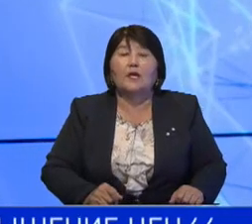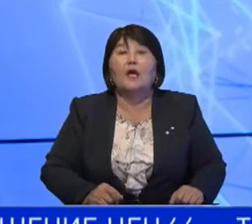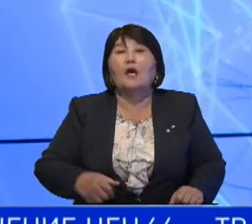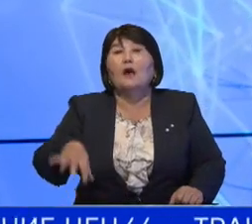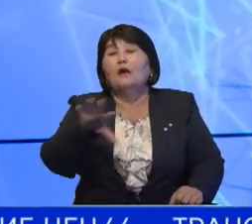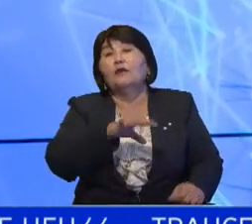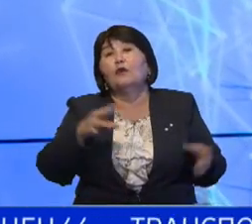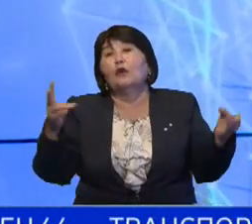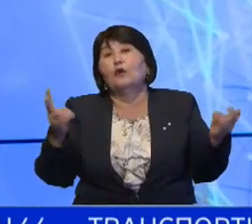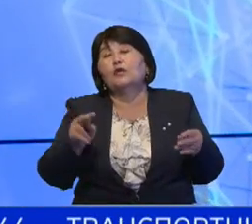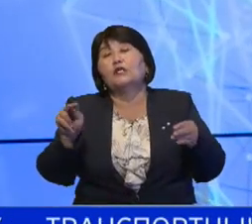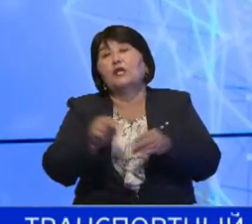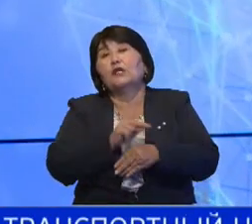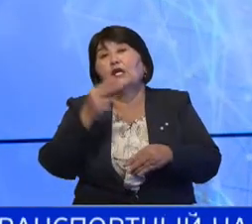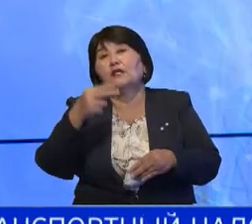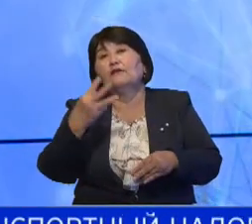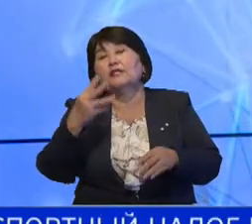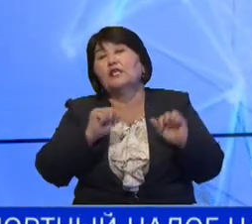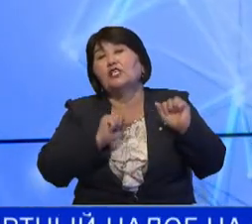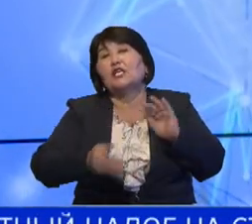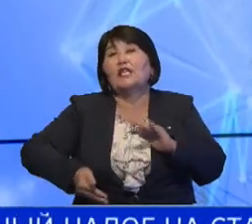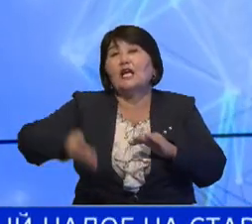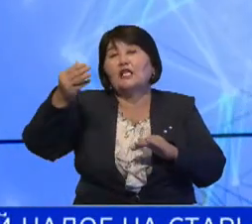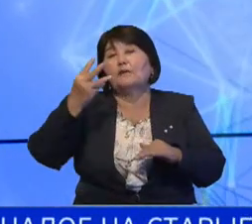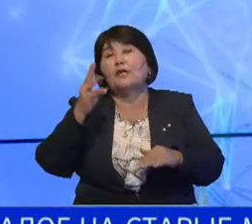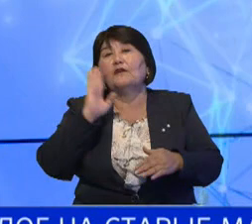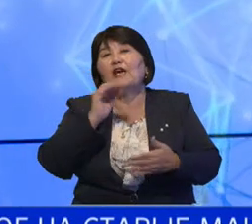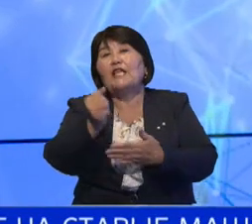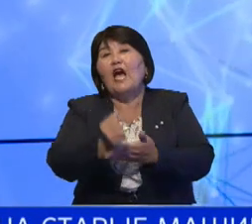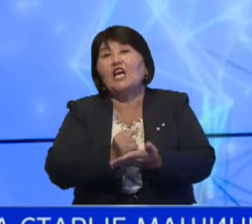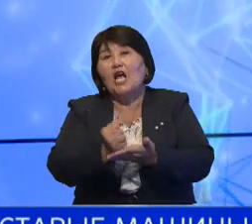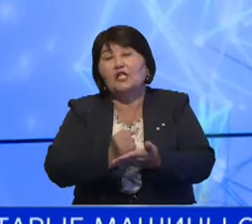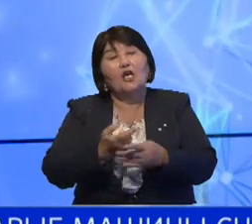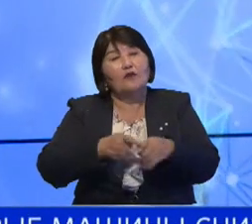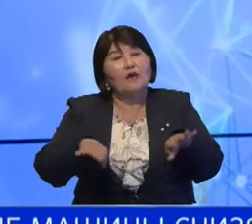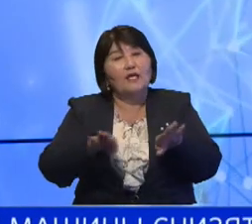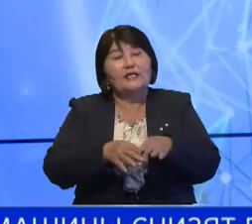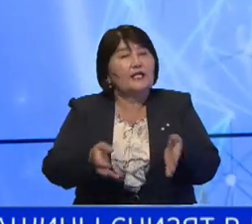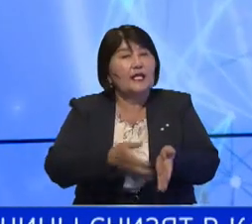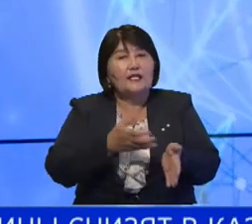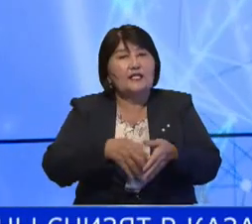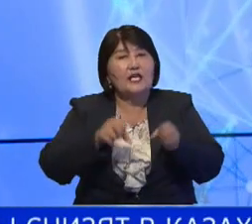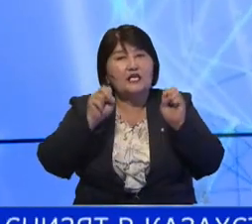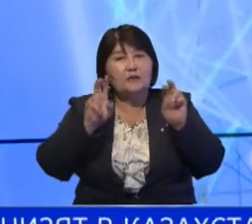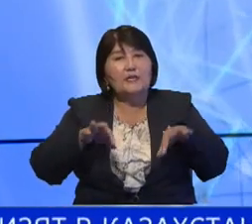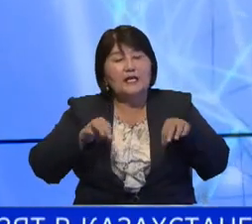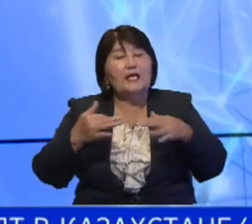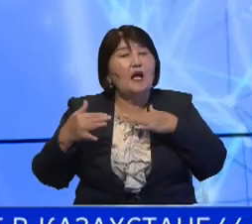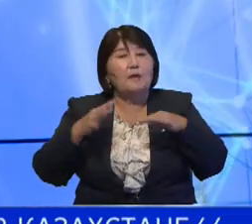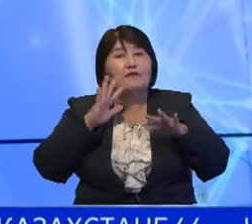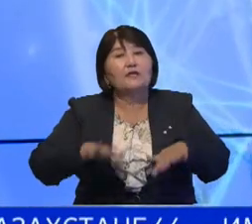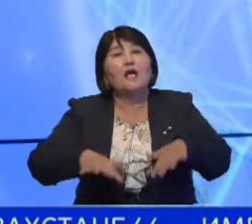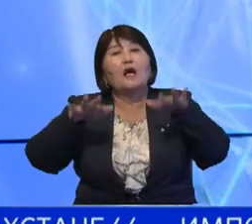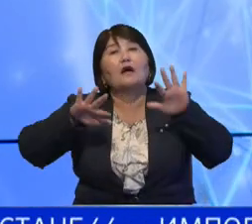в регионе нуждаются в ремонте 23 защитные дамбы и три водохранилища вместе с тем недостаточно спецтехники для борьбы с